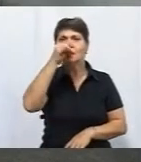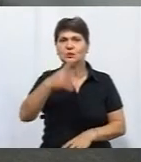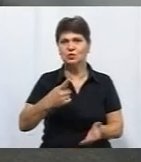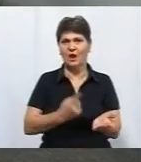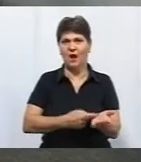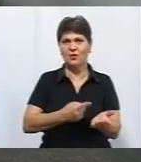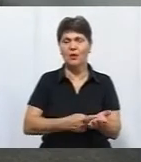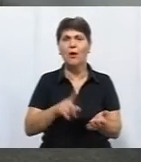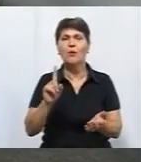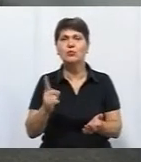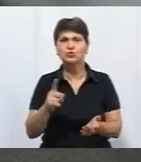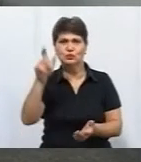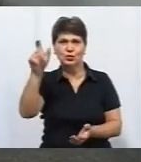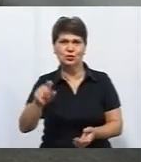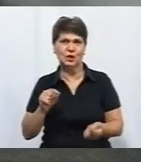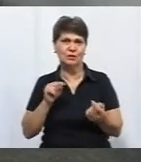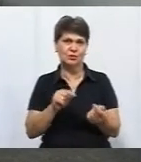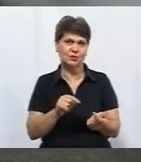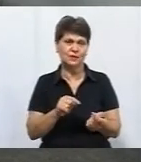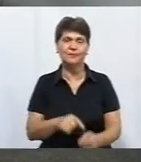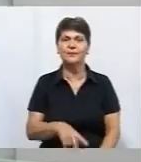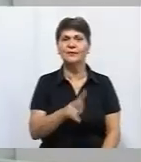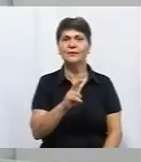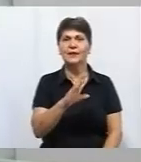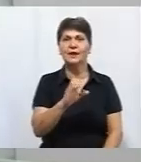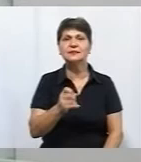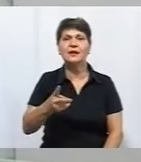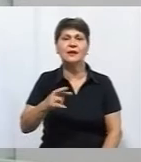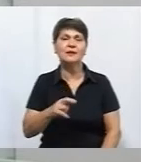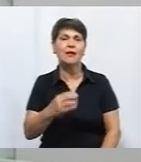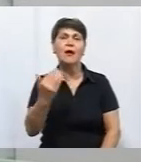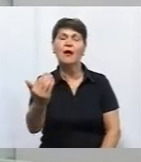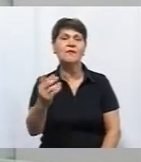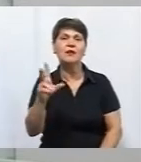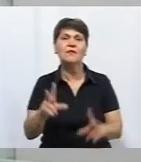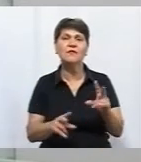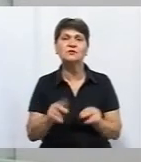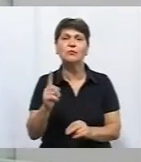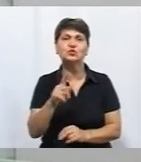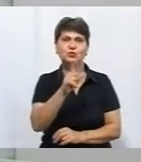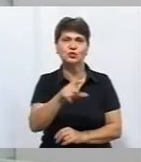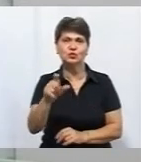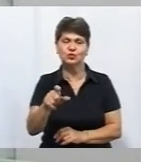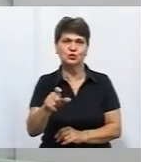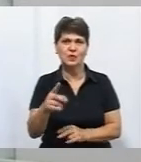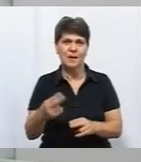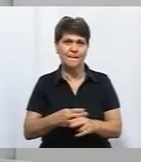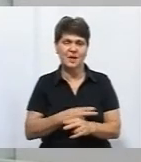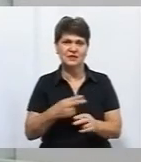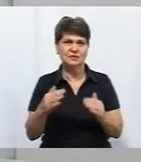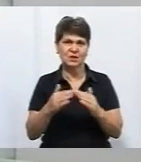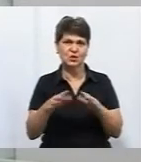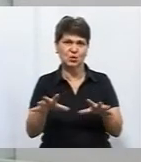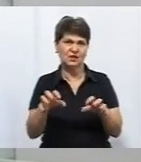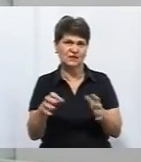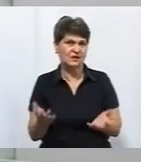вони проти. Так. Ксенія, ви як вважаєте, чому люди можуть бути проти безпритульних тварин і чому не можуть